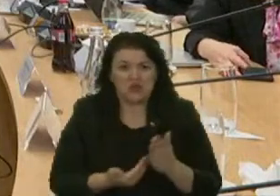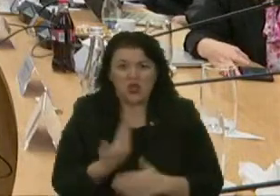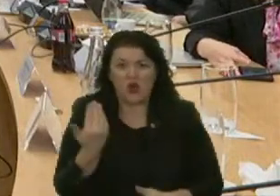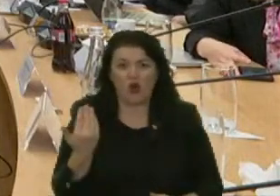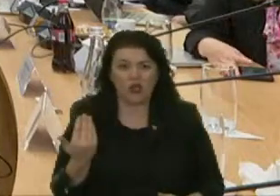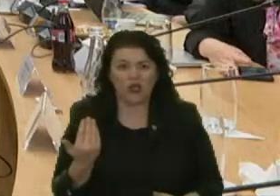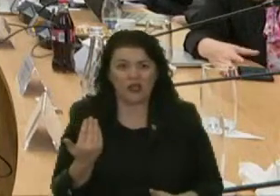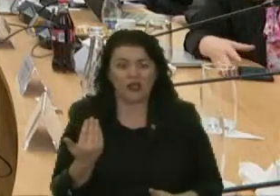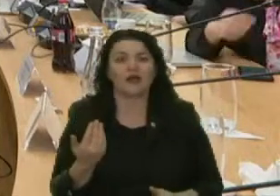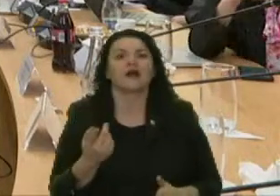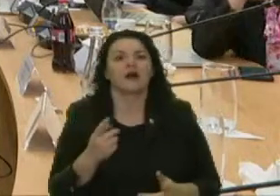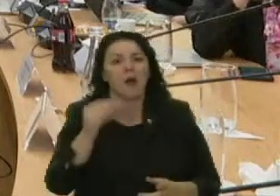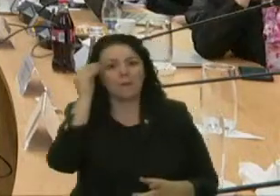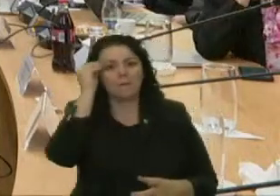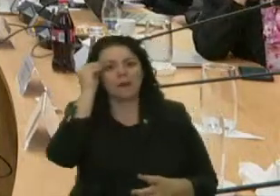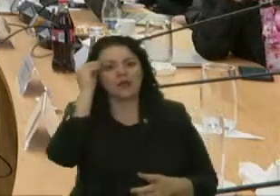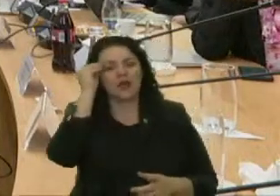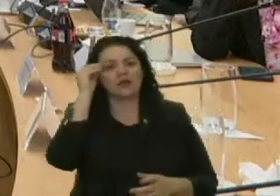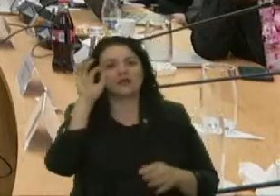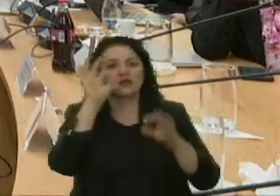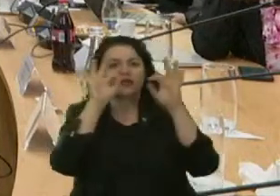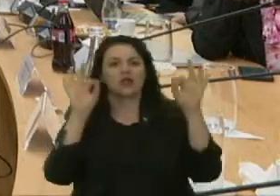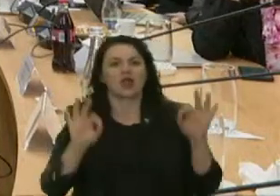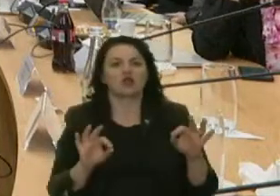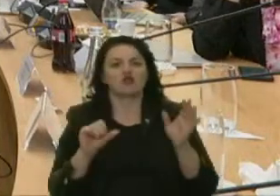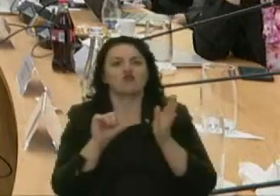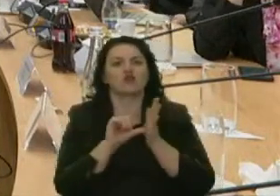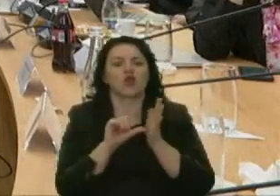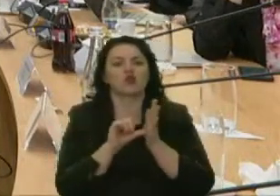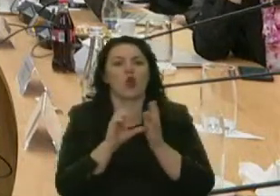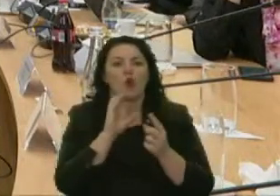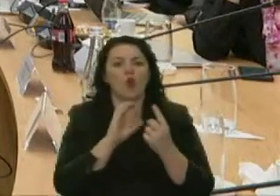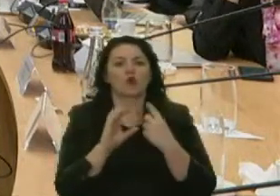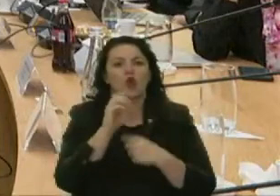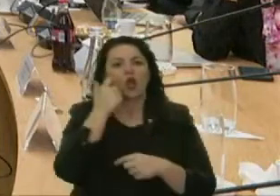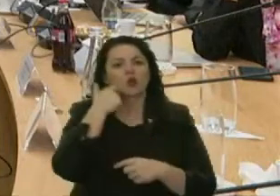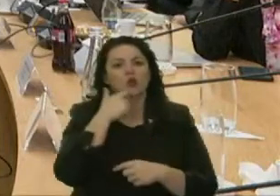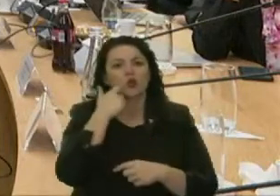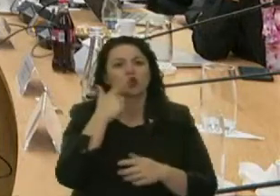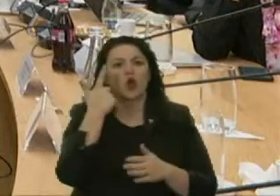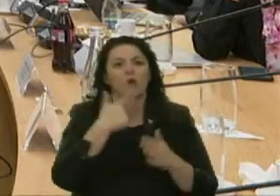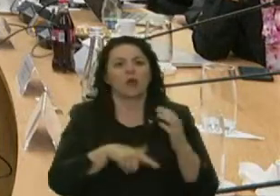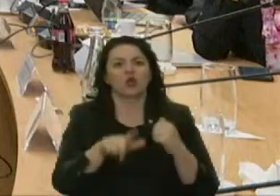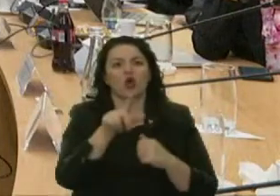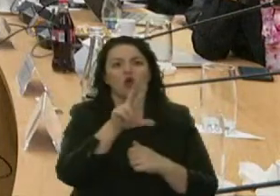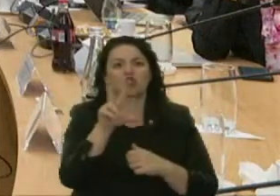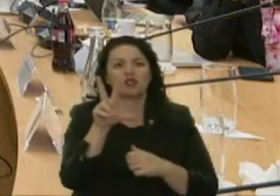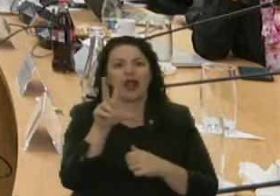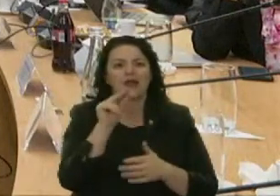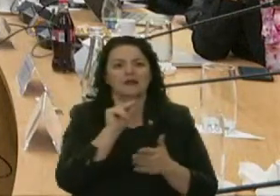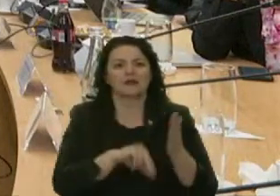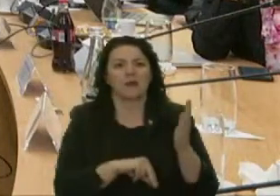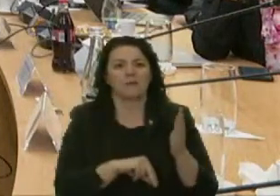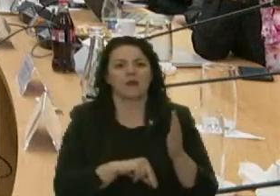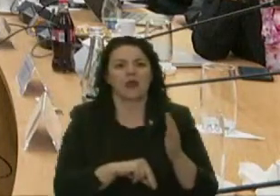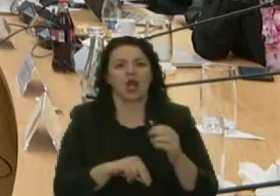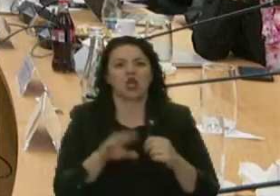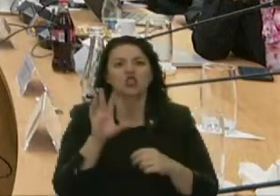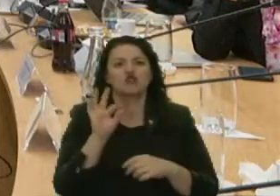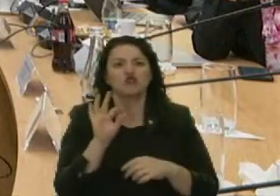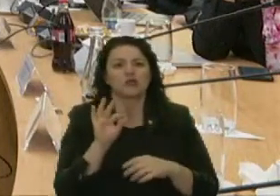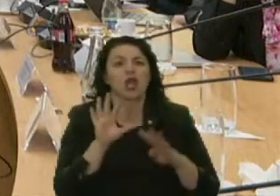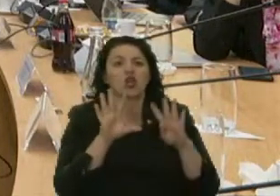neașteptate amintesc doar de Scrisoarea centrului cultural clujean în acest sens din 2023 semnată de 59 de